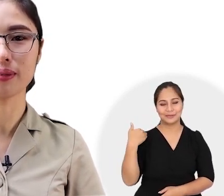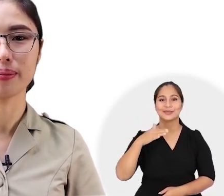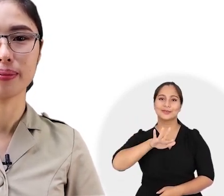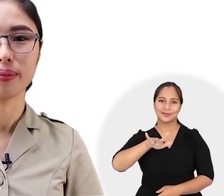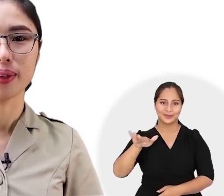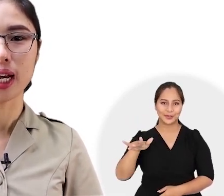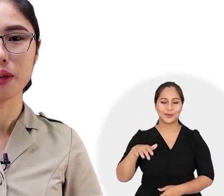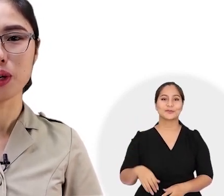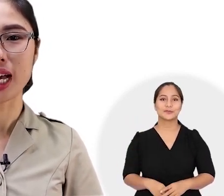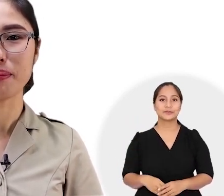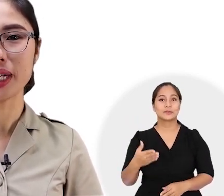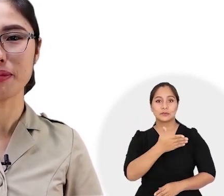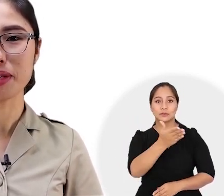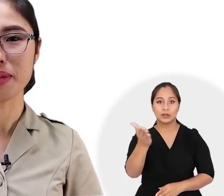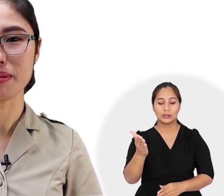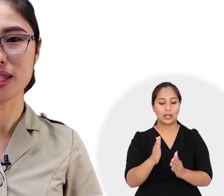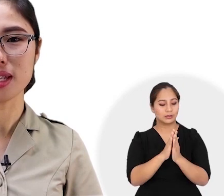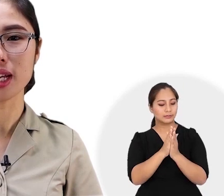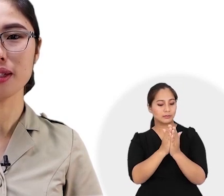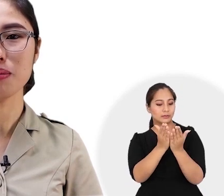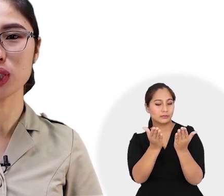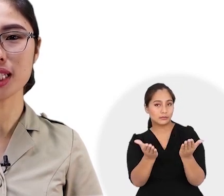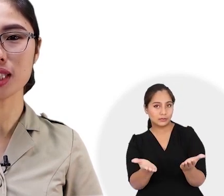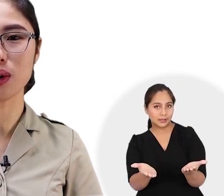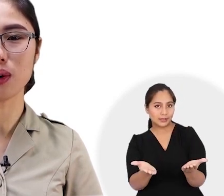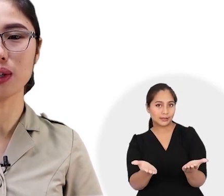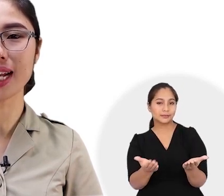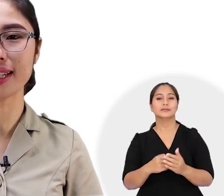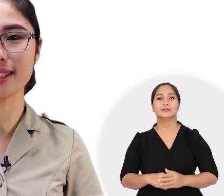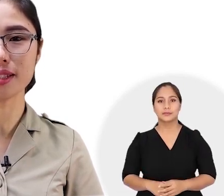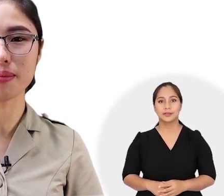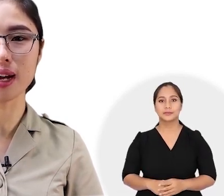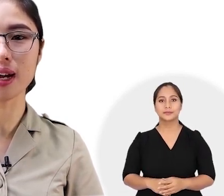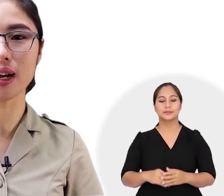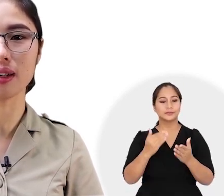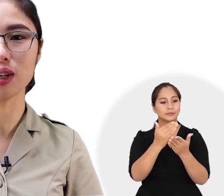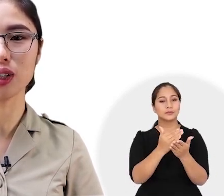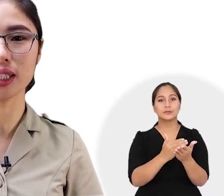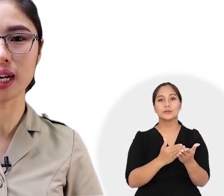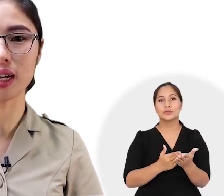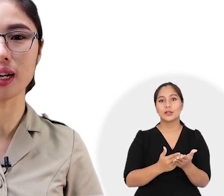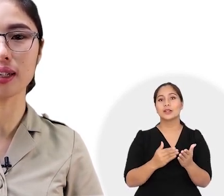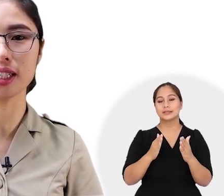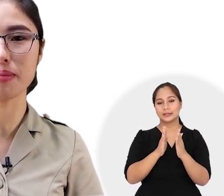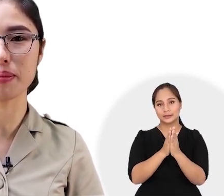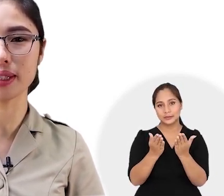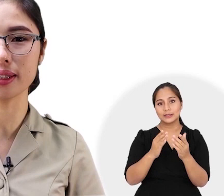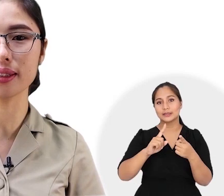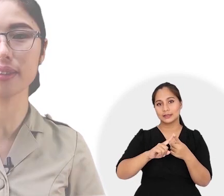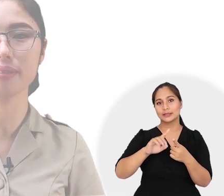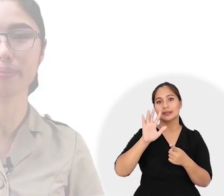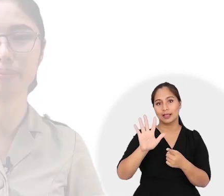ดให้พวกหลานเปิดปื้มแบบเรียนบทที่2หน้าที่15ข้อที่5ขึ้นม